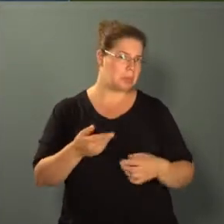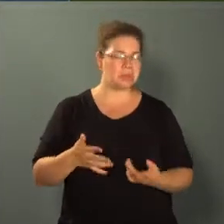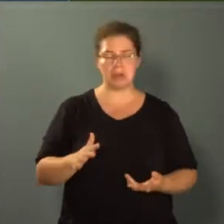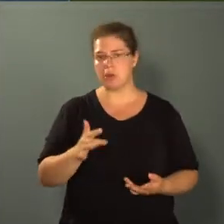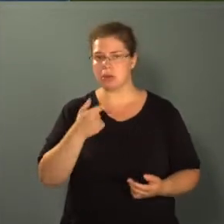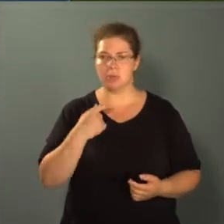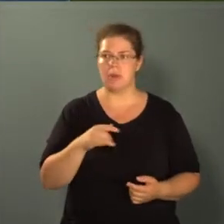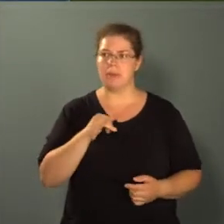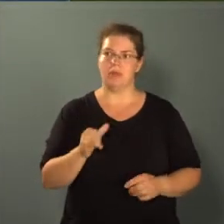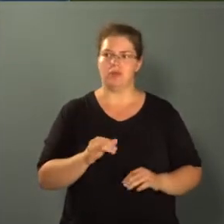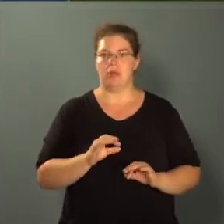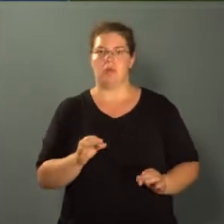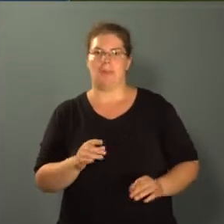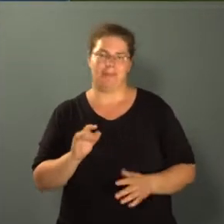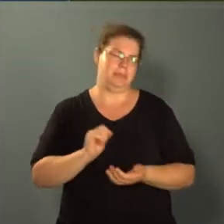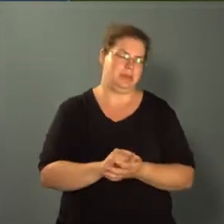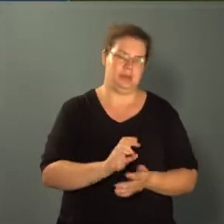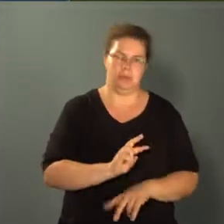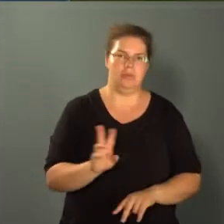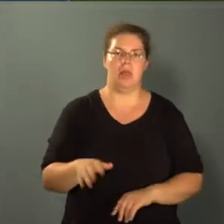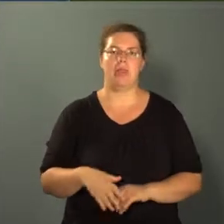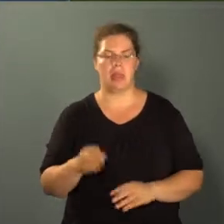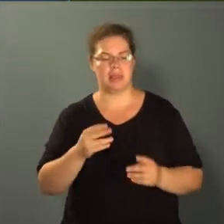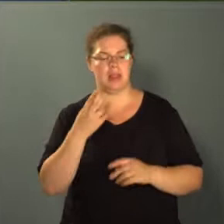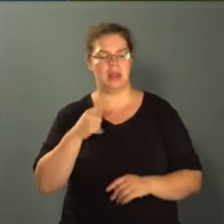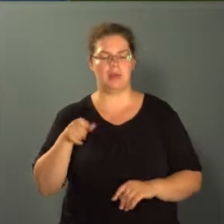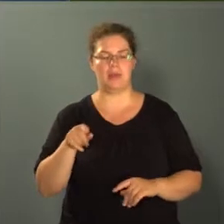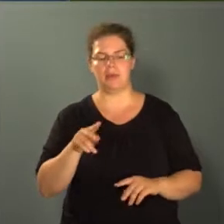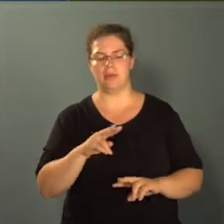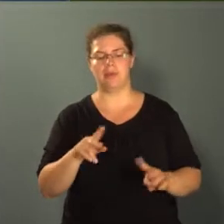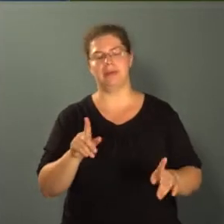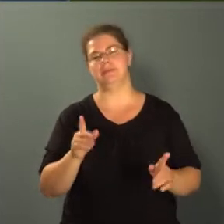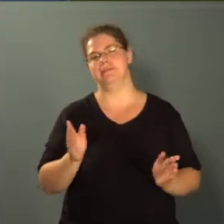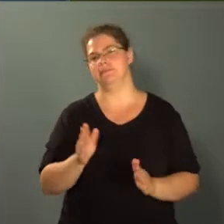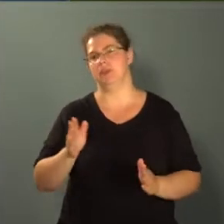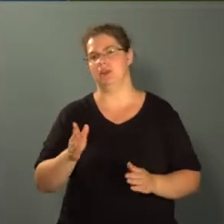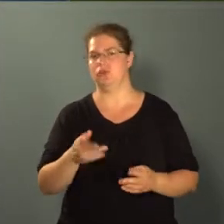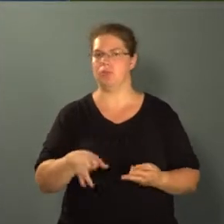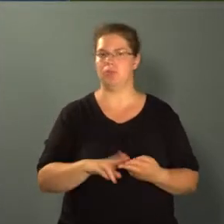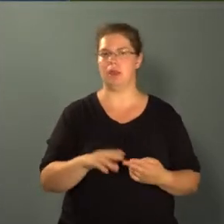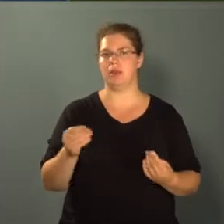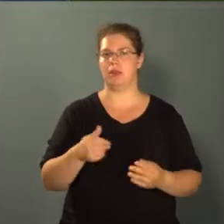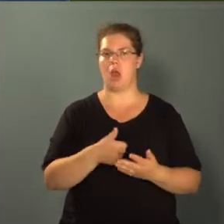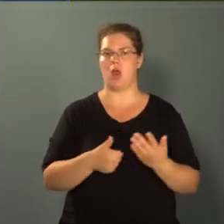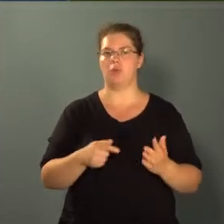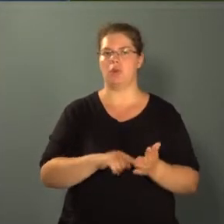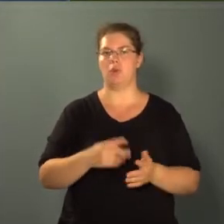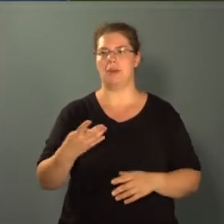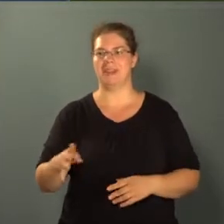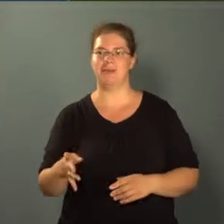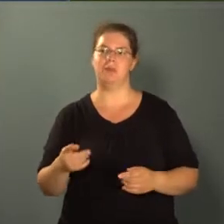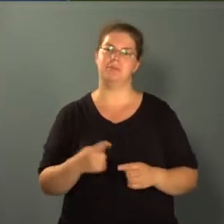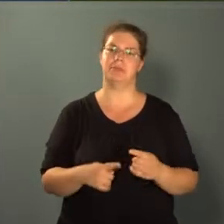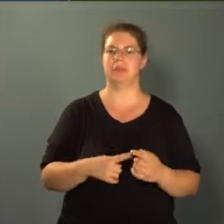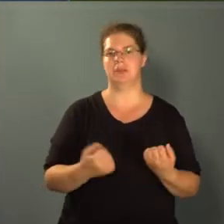mondom, hogy nincs nálunk jobb, de biztos, hogy van. Azért látjátok, itt van egy kisebb fajta kis pálya, amiatt 60x40-es, tehát ez egy